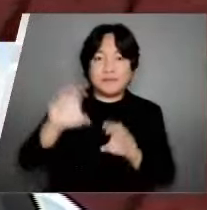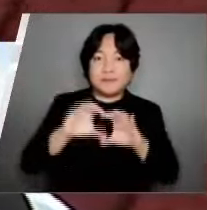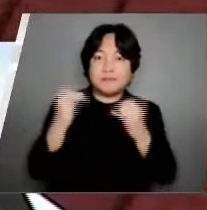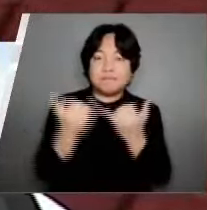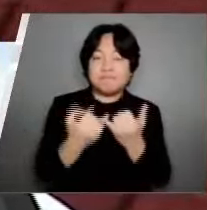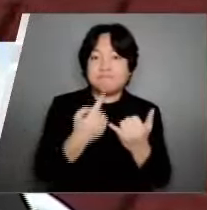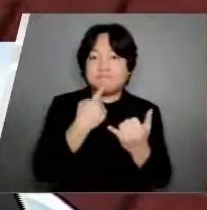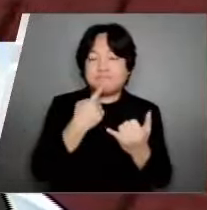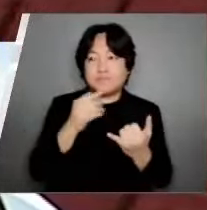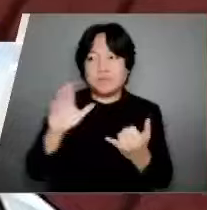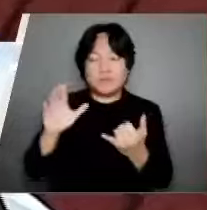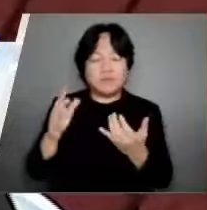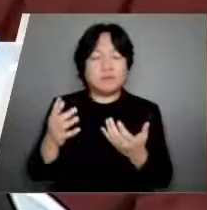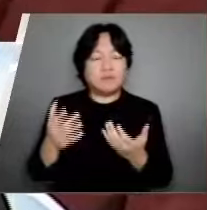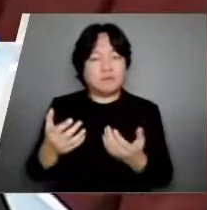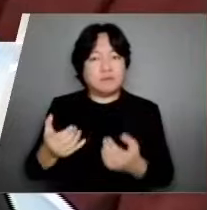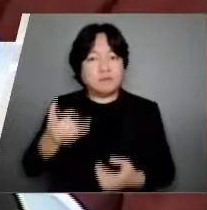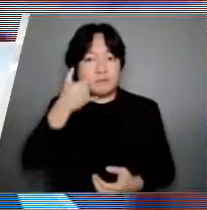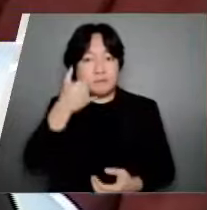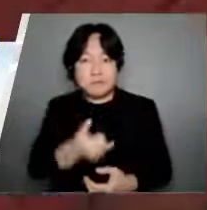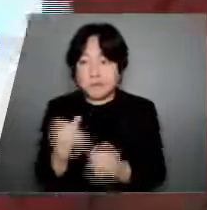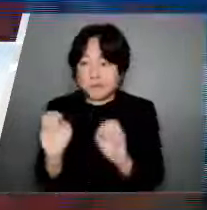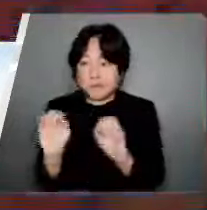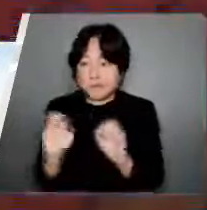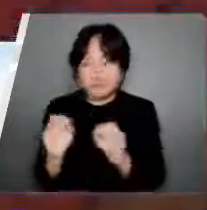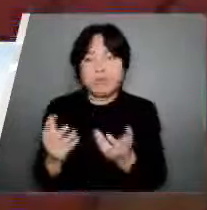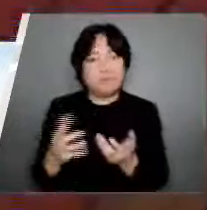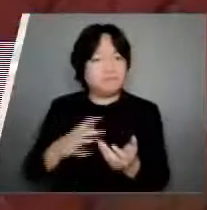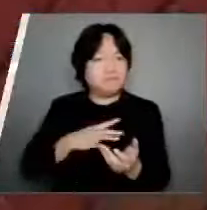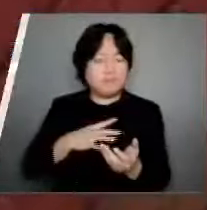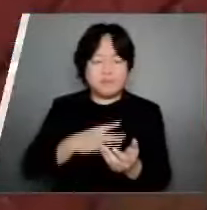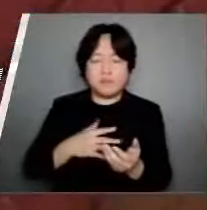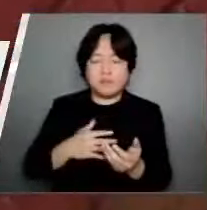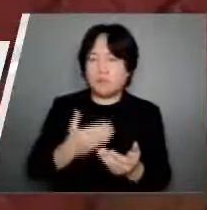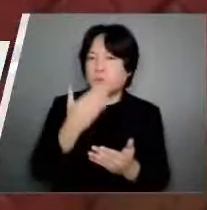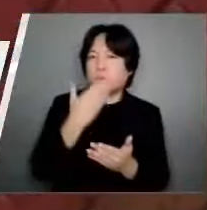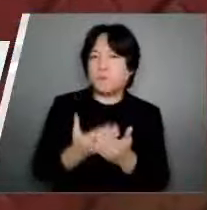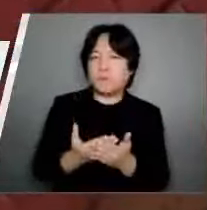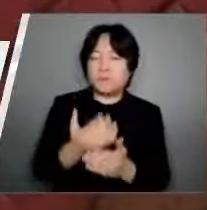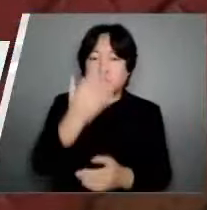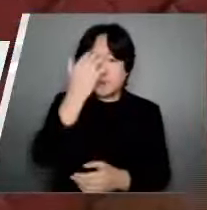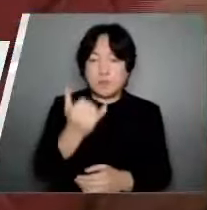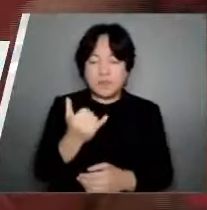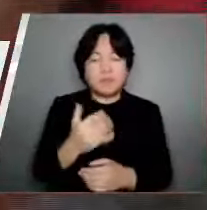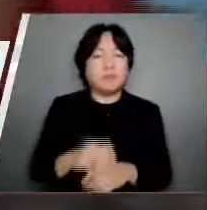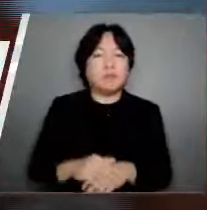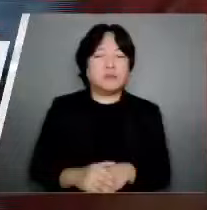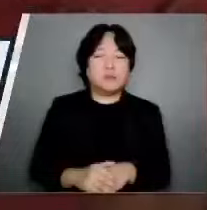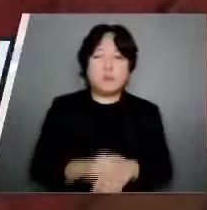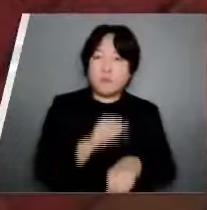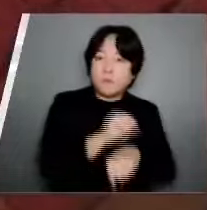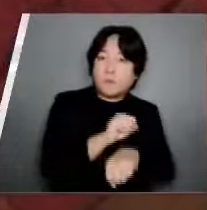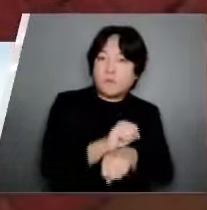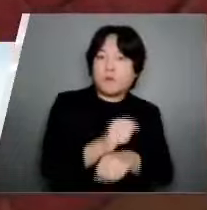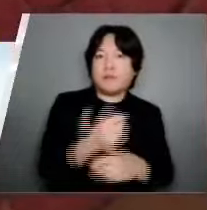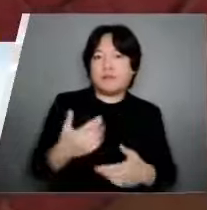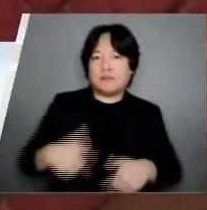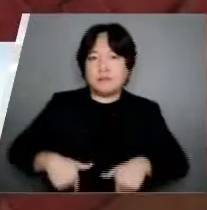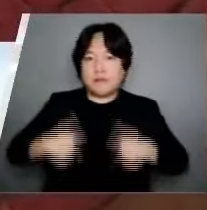balance kahit wala pang batas na naguutos nito. Much better siya kasi syempre work-life balance kumbaga.